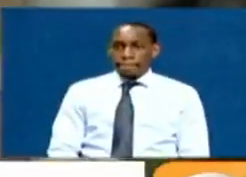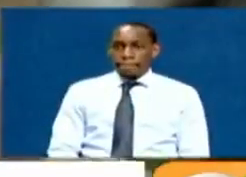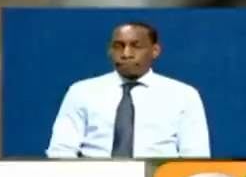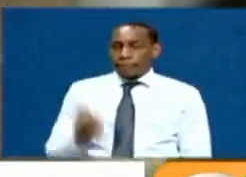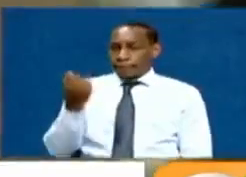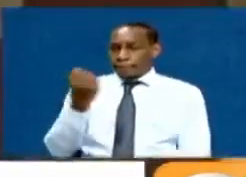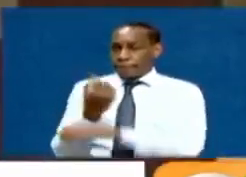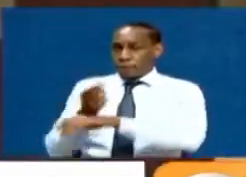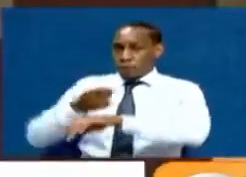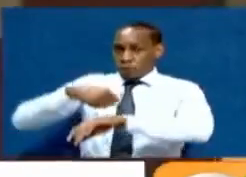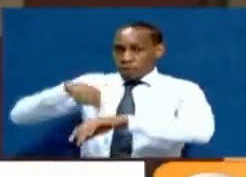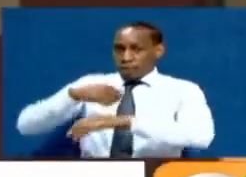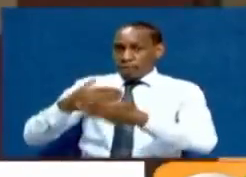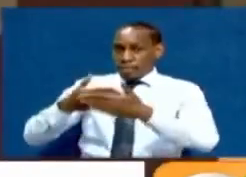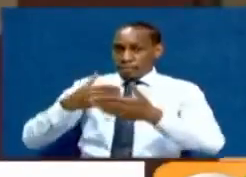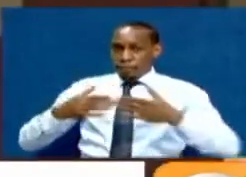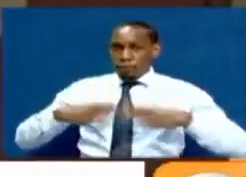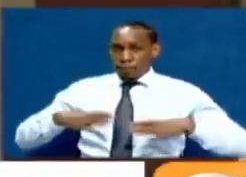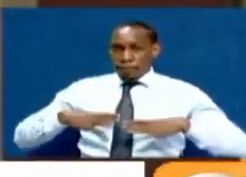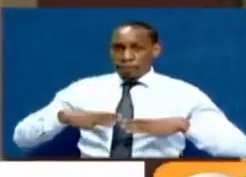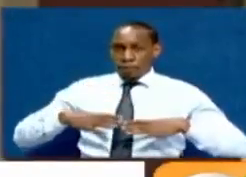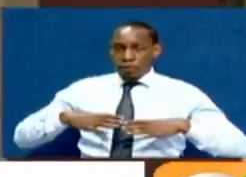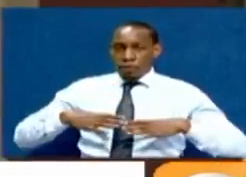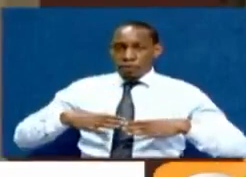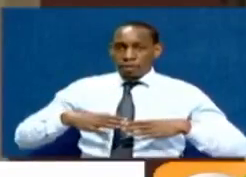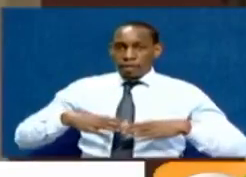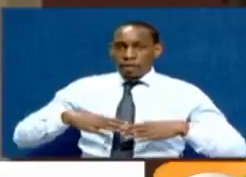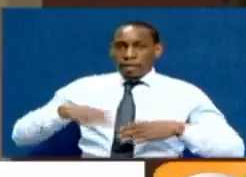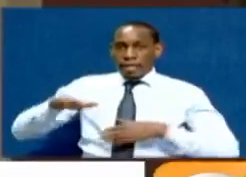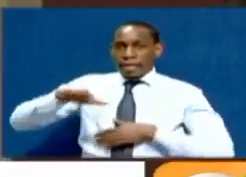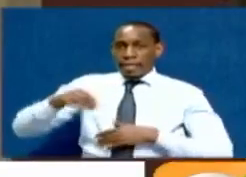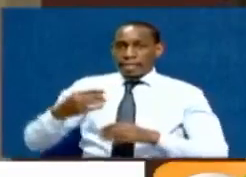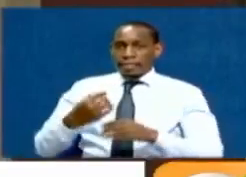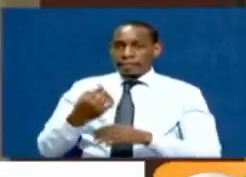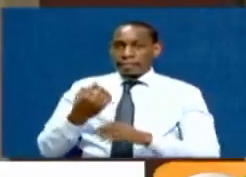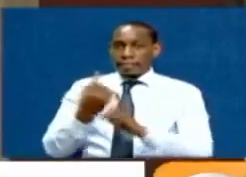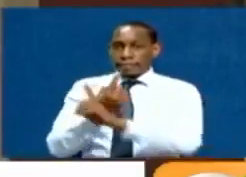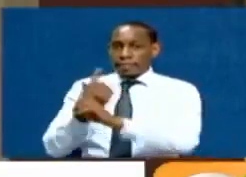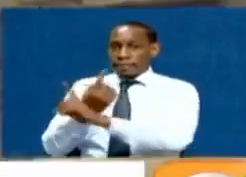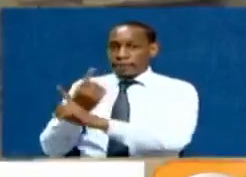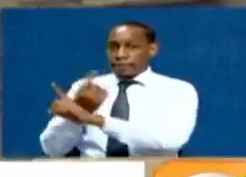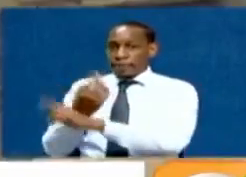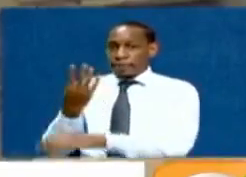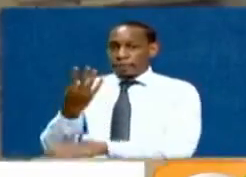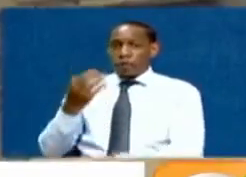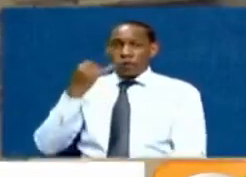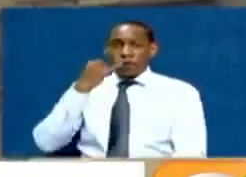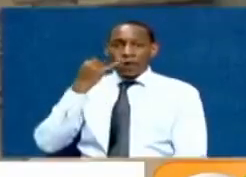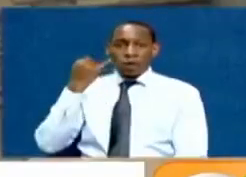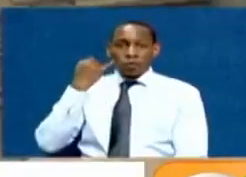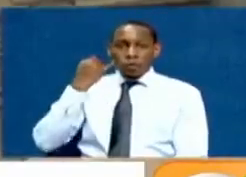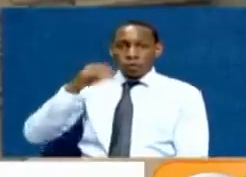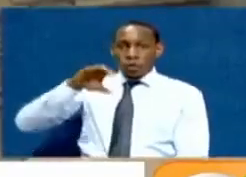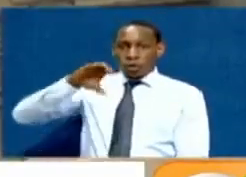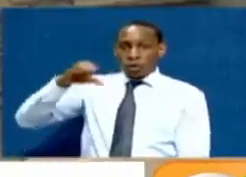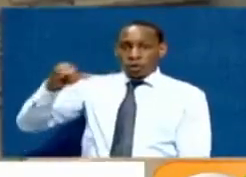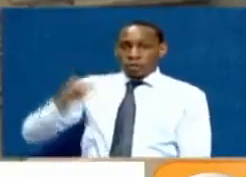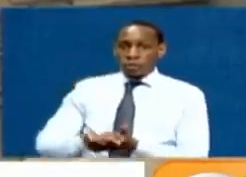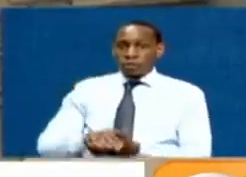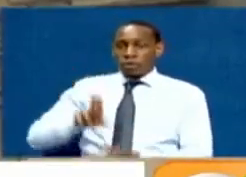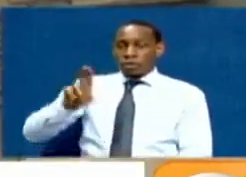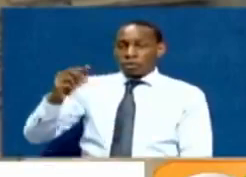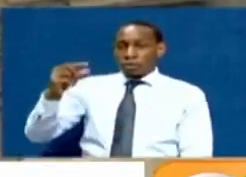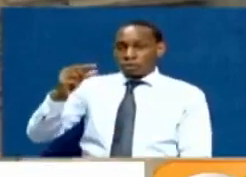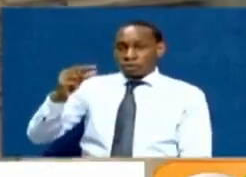Saa chache kabla ya wakazi wa wadi za Huruma, London, Hellsgate na Kiamakoma katika kaunti za